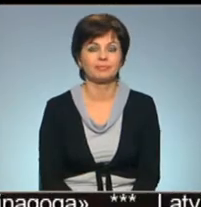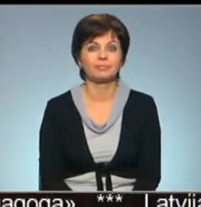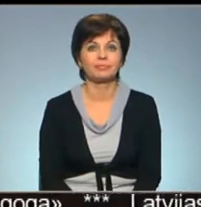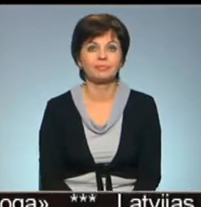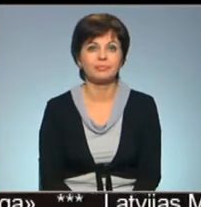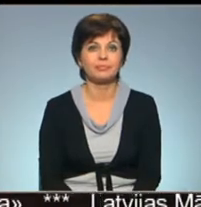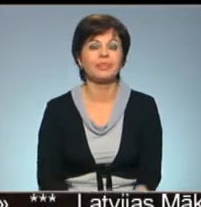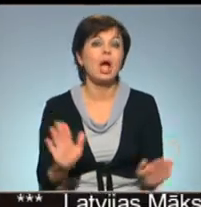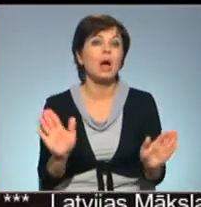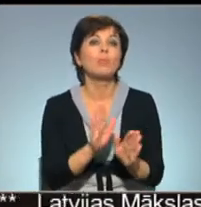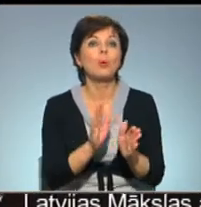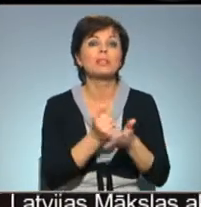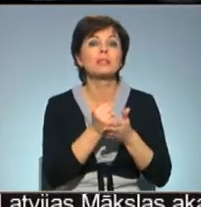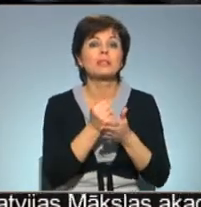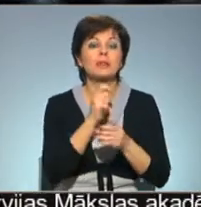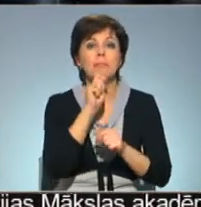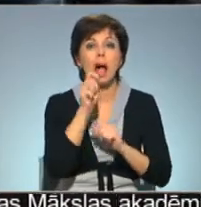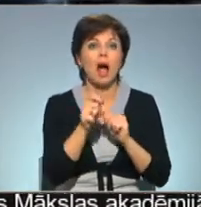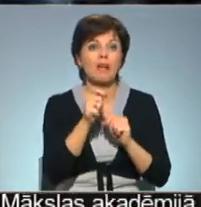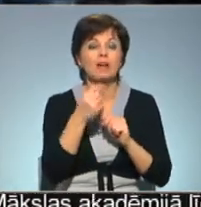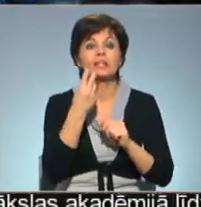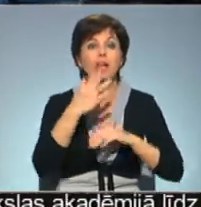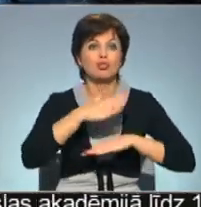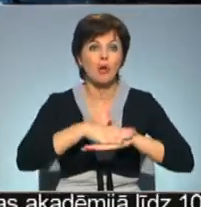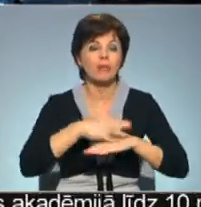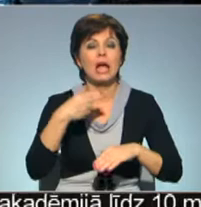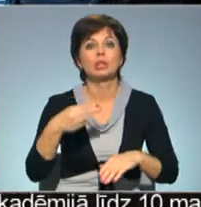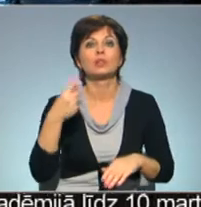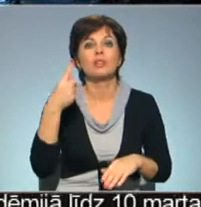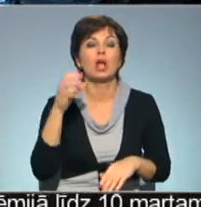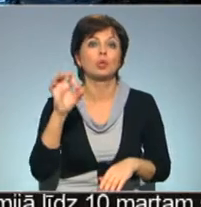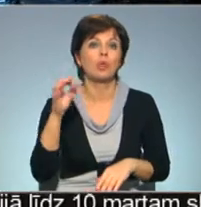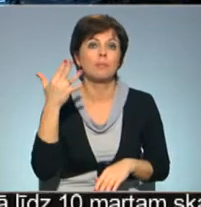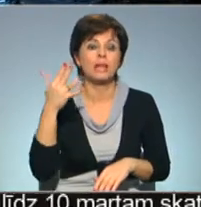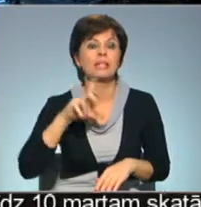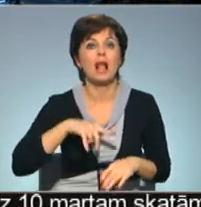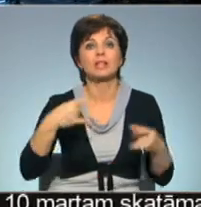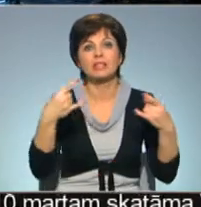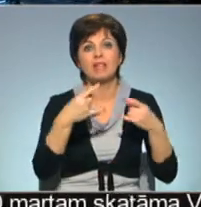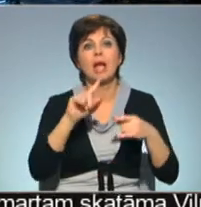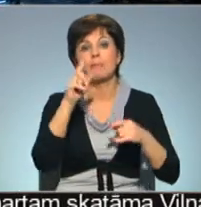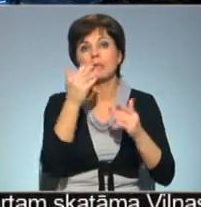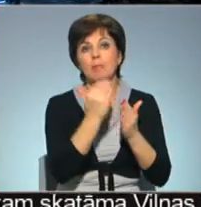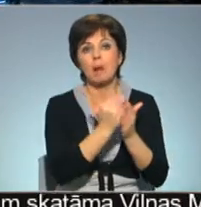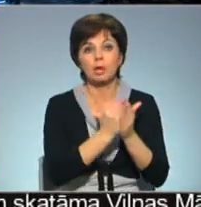Lielās mūzikas balvas apbalvošanas ceremonijas skatieties jau šovakar 2021.05.